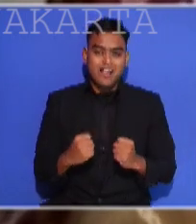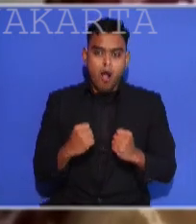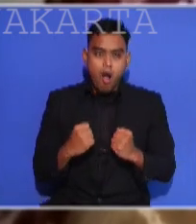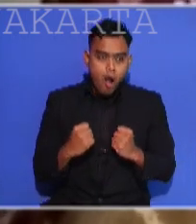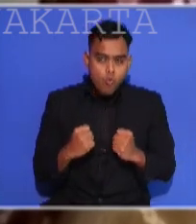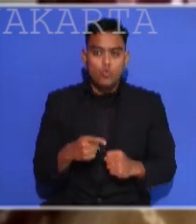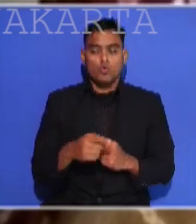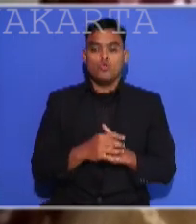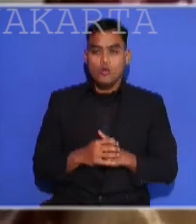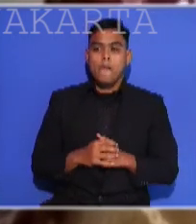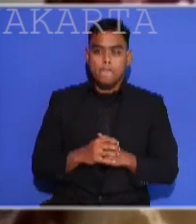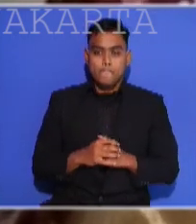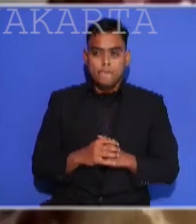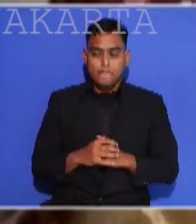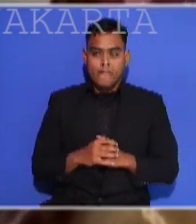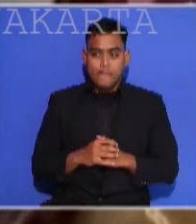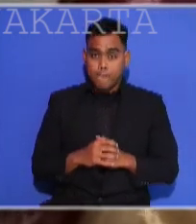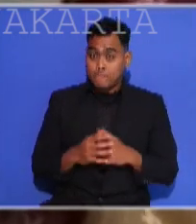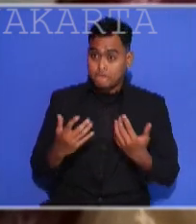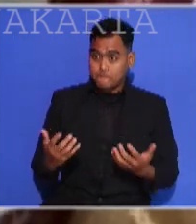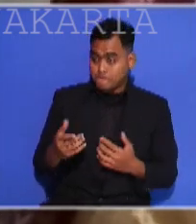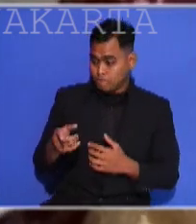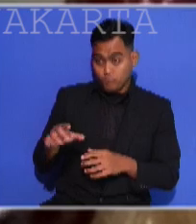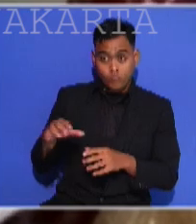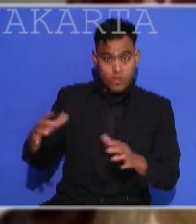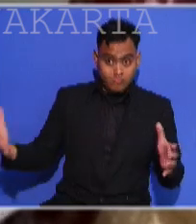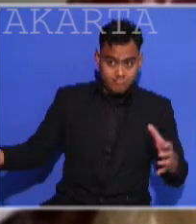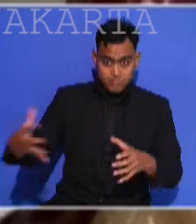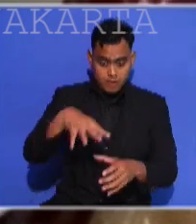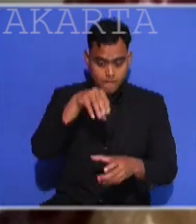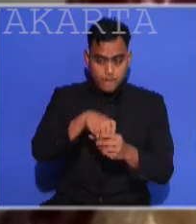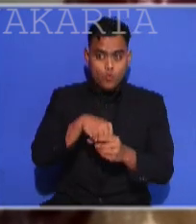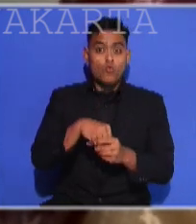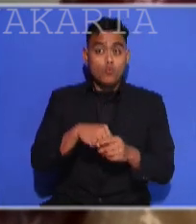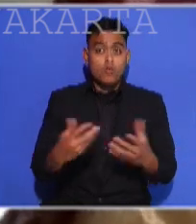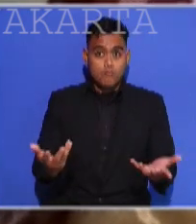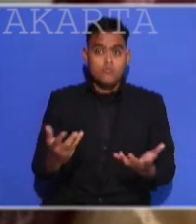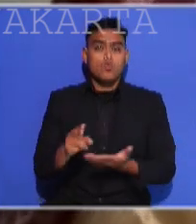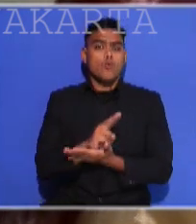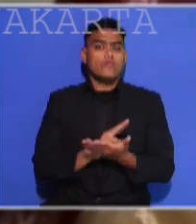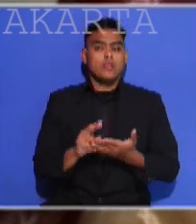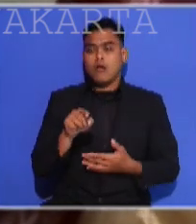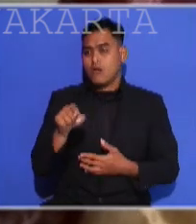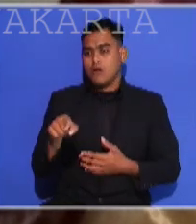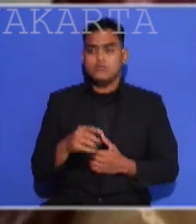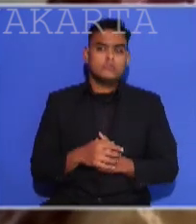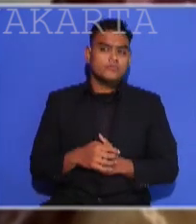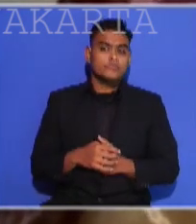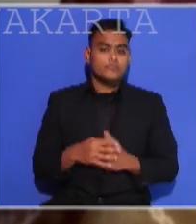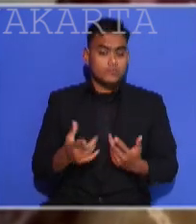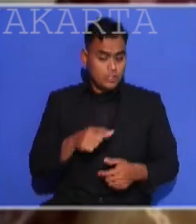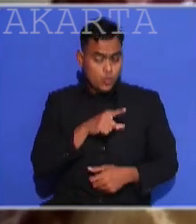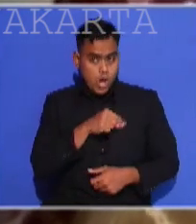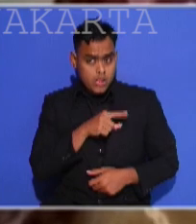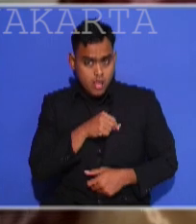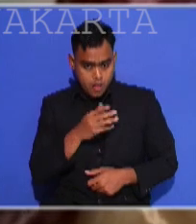bencana tentu saja melibatkan perguruan tinggi melibatkan swasta juga untuk Ee tidak saja